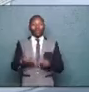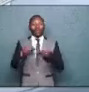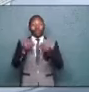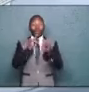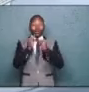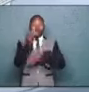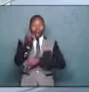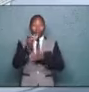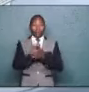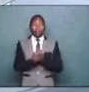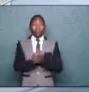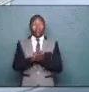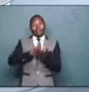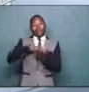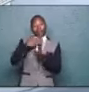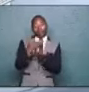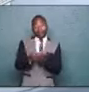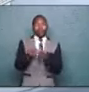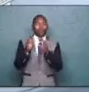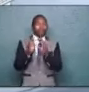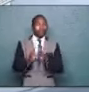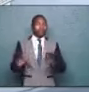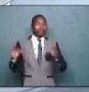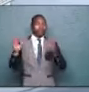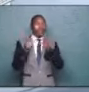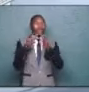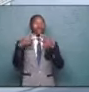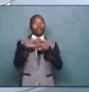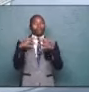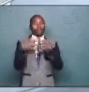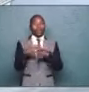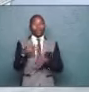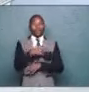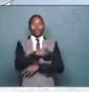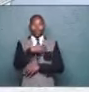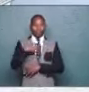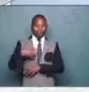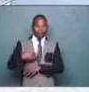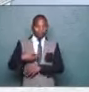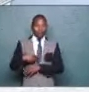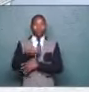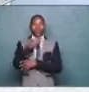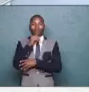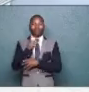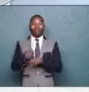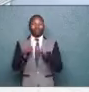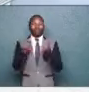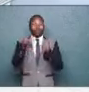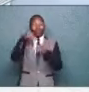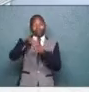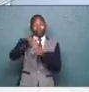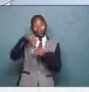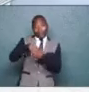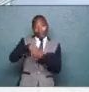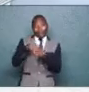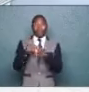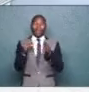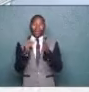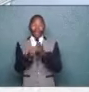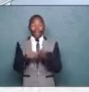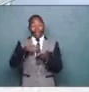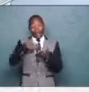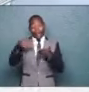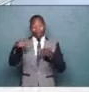ndikupereka untengawo chifukwa ndofunika kwambiri. Amayi ndi abambo, pokonzekera chisankho